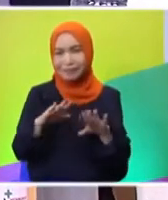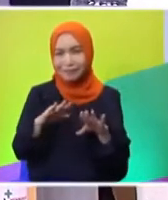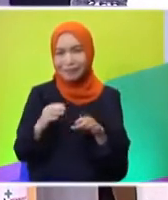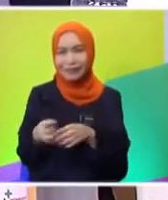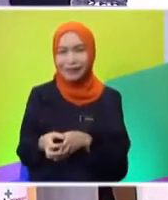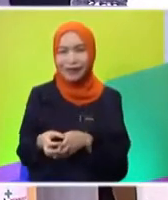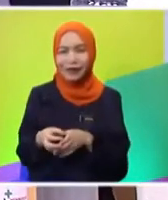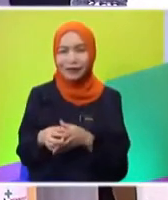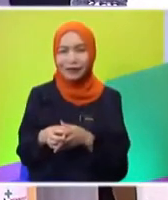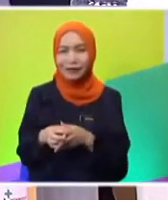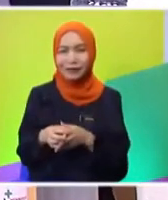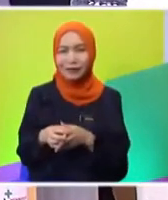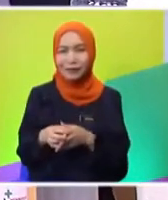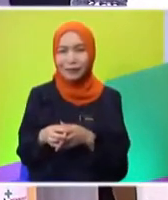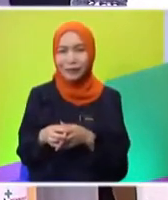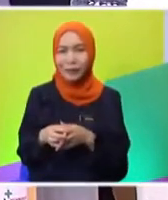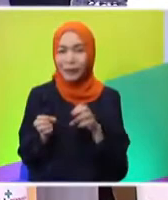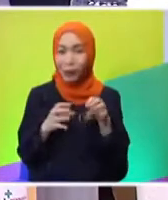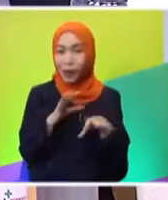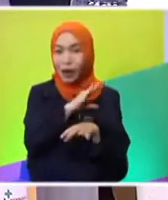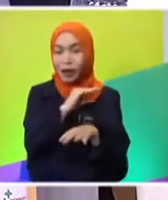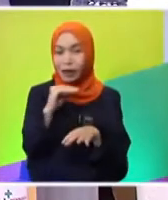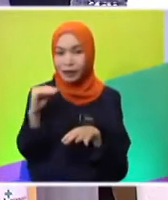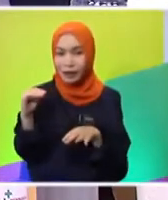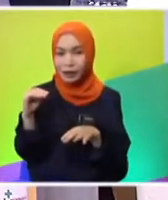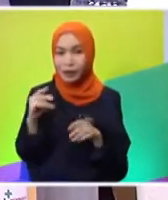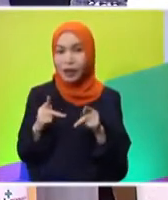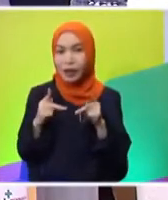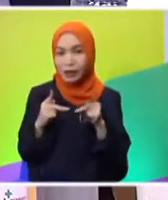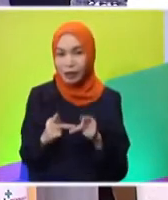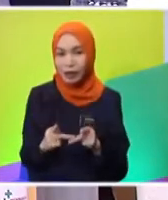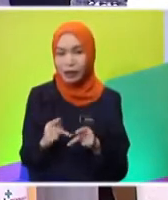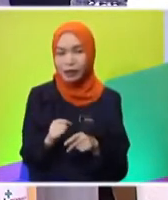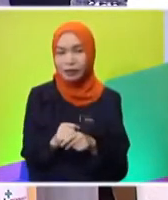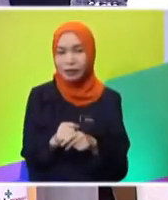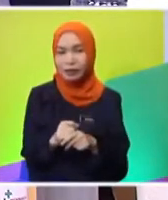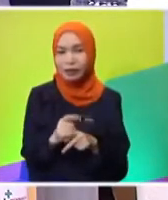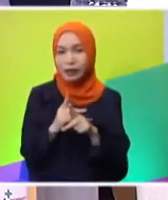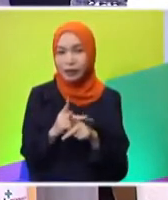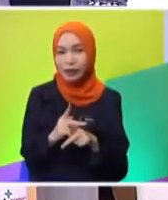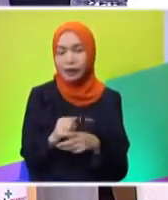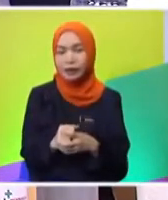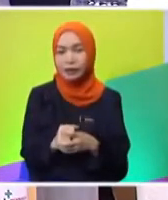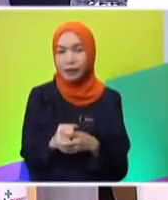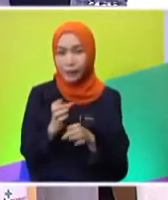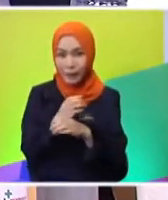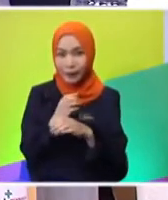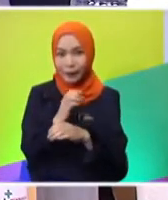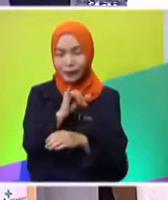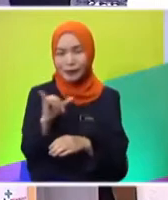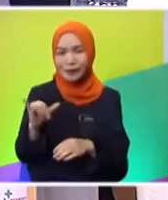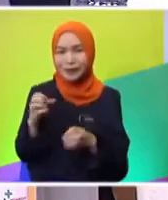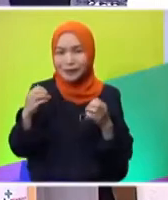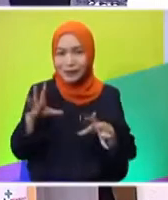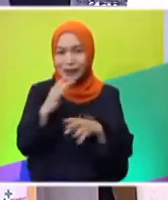dan dia masih kekal dengan bentuk sarung kangen foto jadi dan lepas dah siap Kita